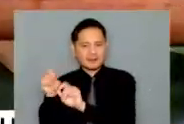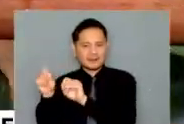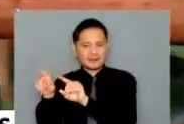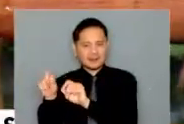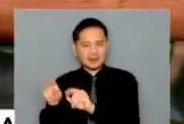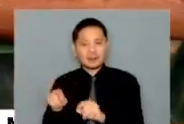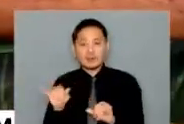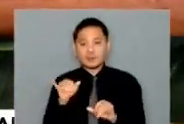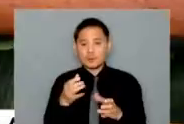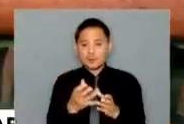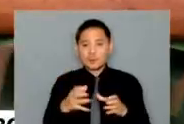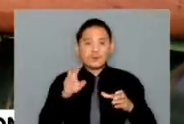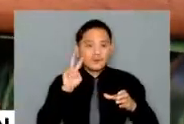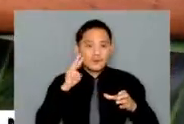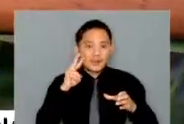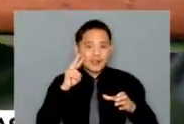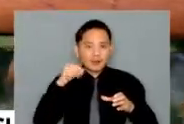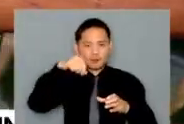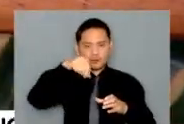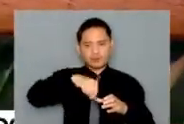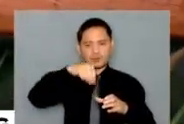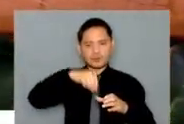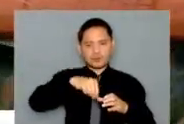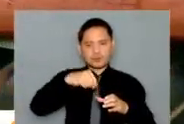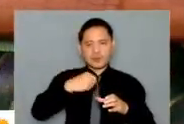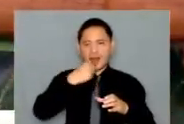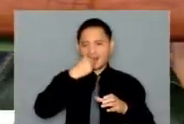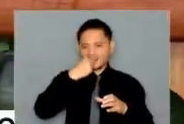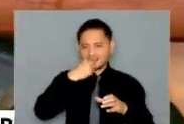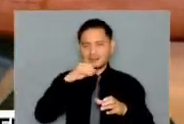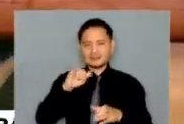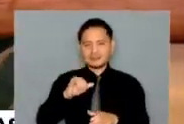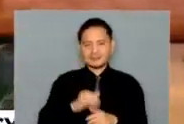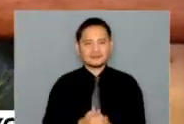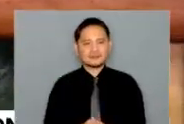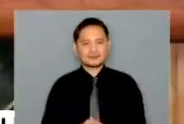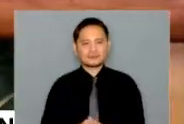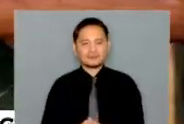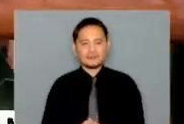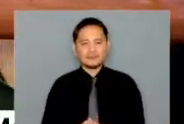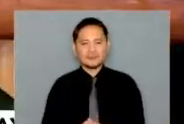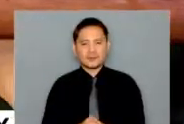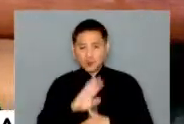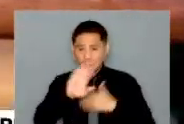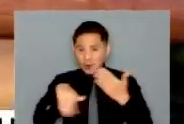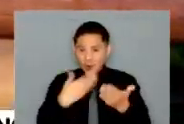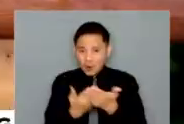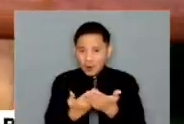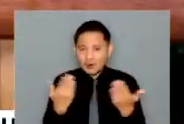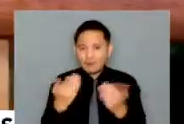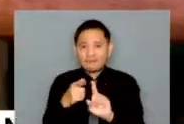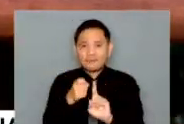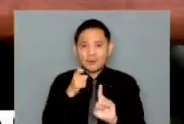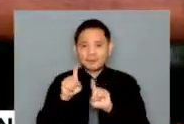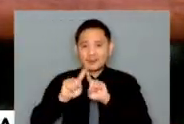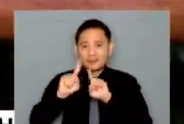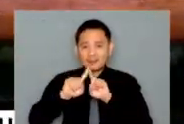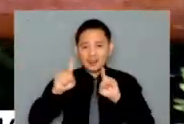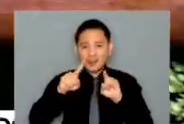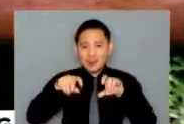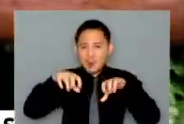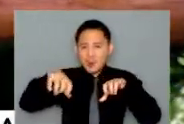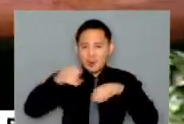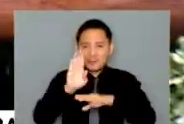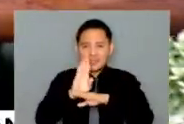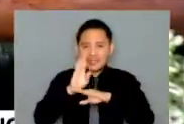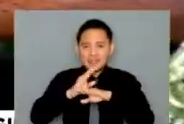asukal. Yeah. Asukal, oo. Yeah, yun yung asukal, oo. Ang interesting dito, Patrick, lahat ito ay sinosource mo sa Kainta. Actually po, kami po yung